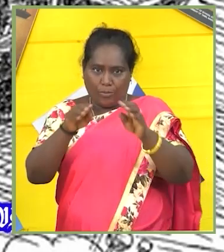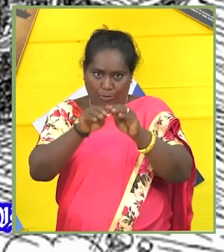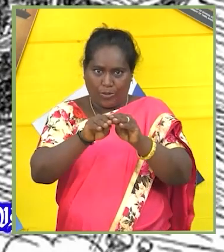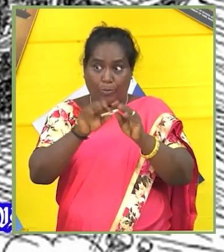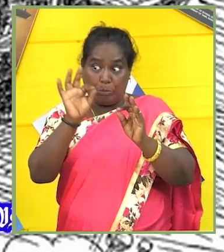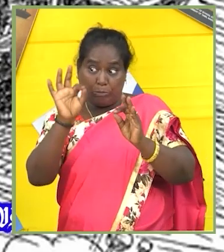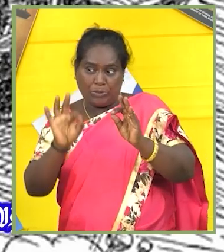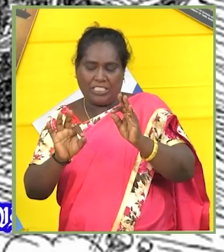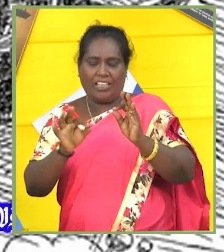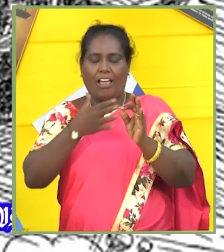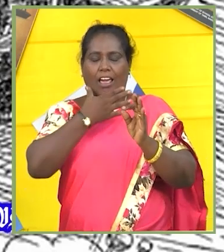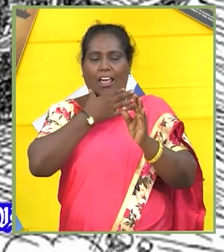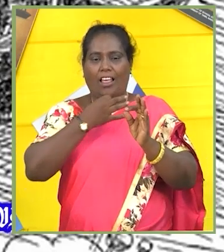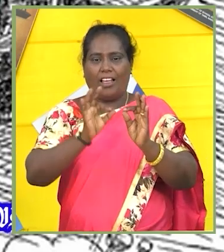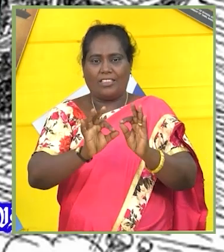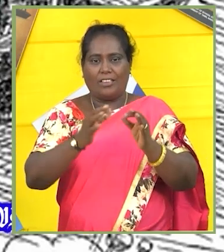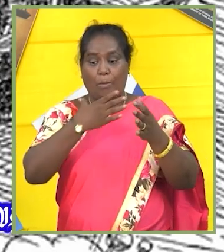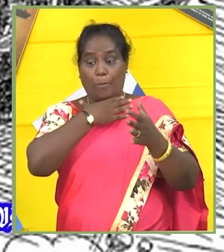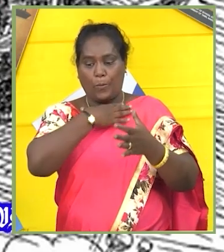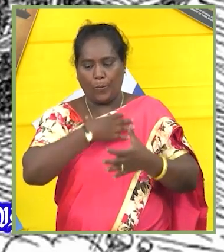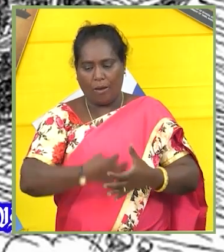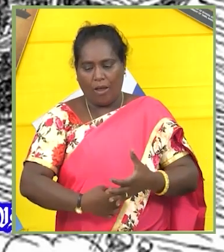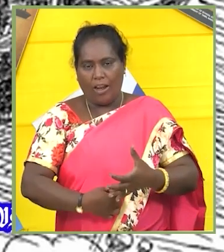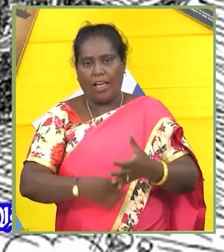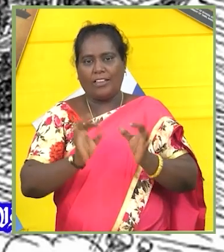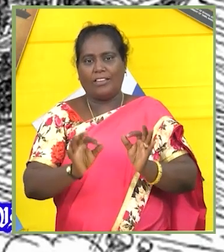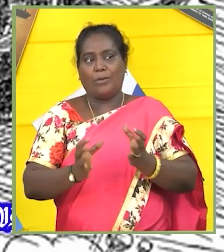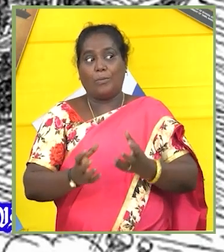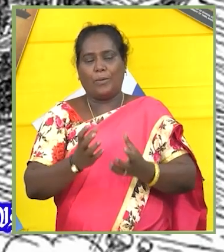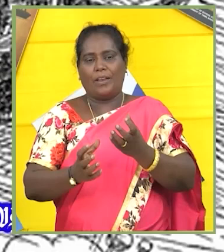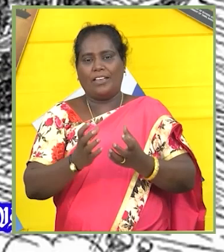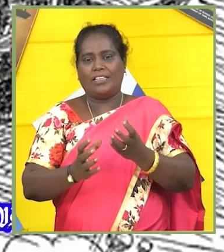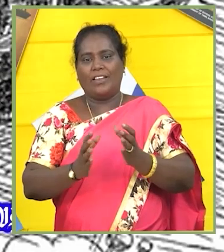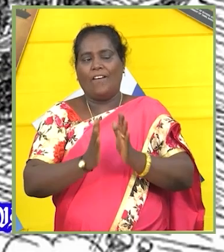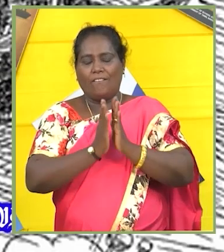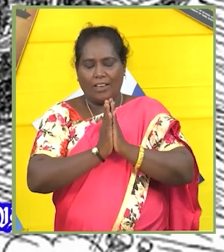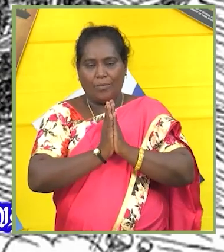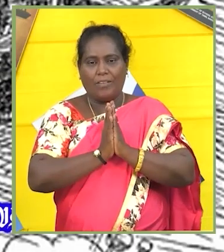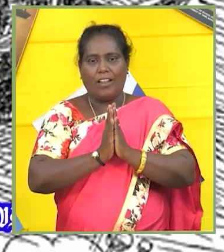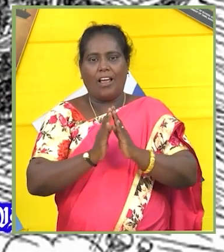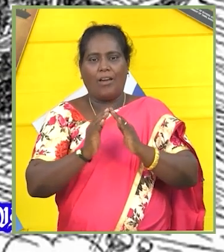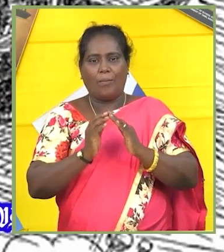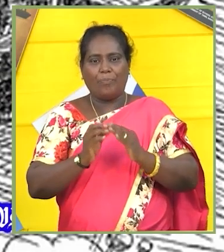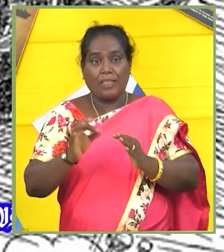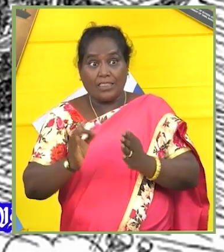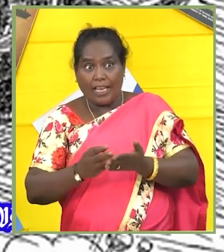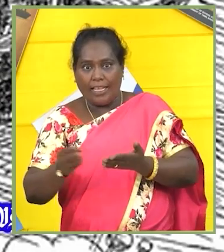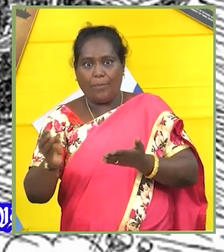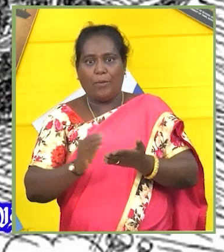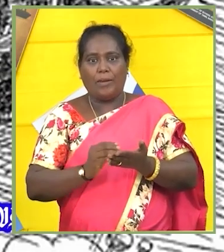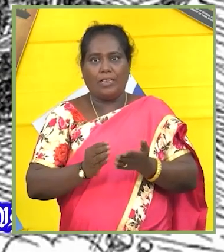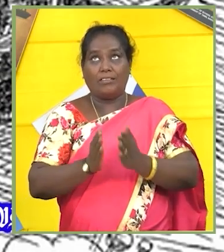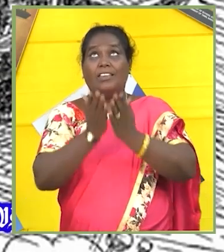கழுத்துக்கயிறு முதலியவற்றை புதிதாக அணிவித்து பூமாலை அணிவித்து பொங்கலிட்டு வழிபடுவர். அவ்வாறு தளிகை